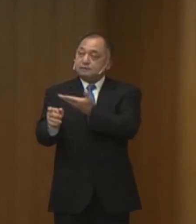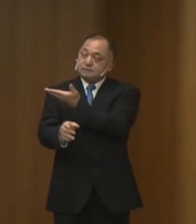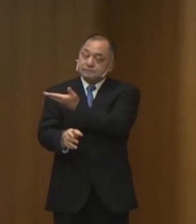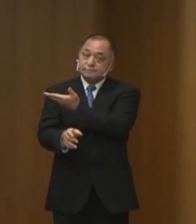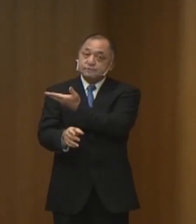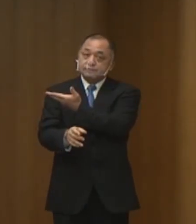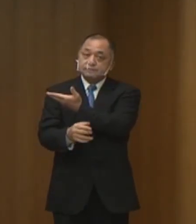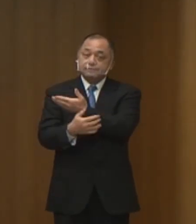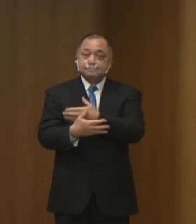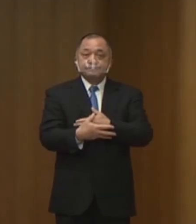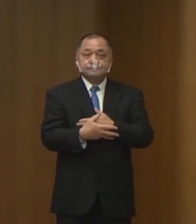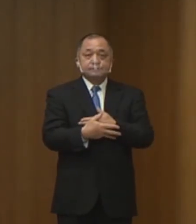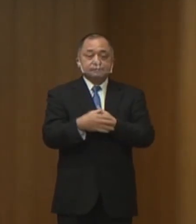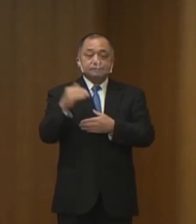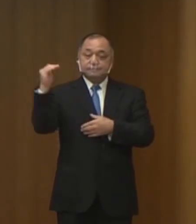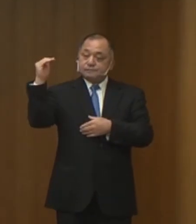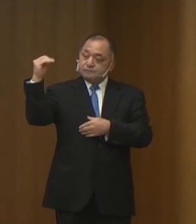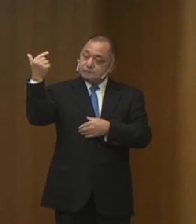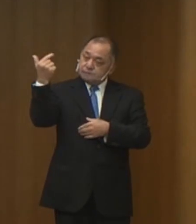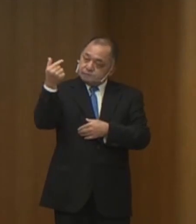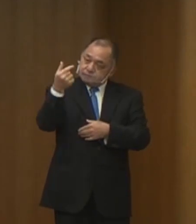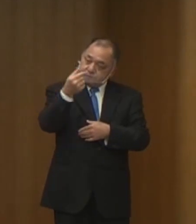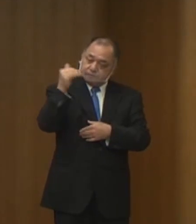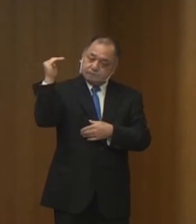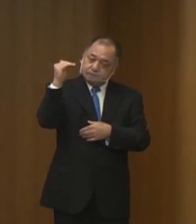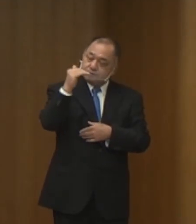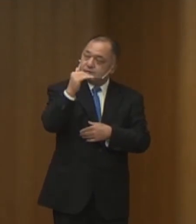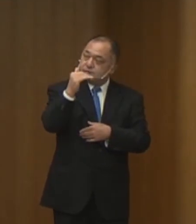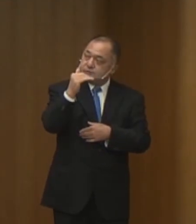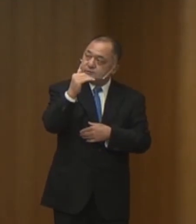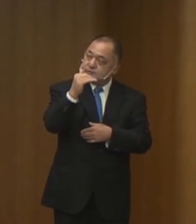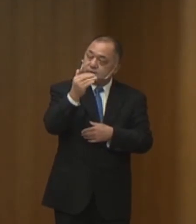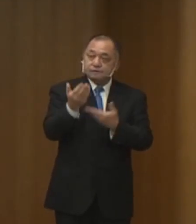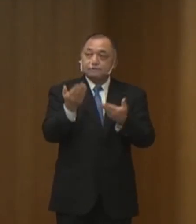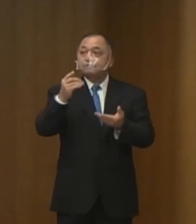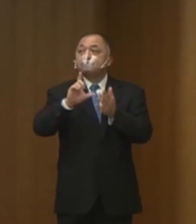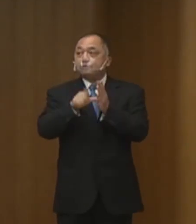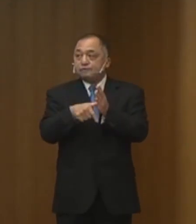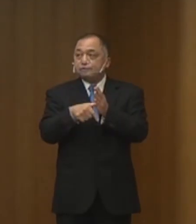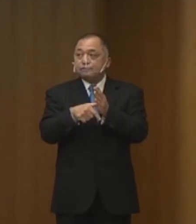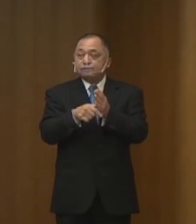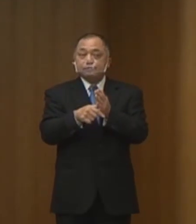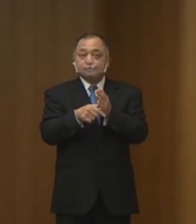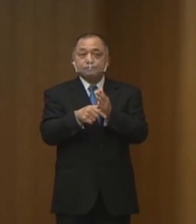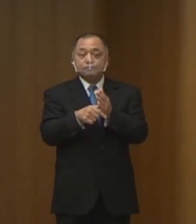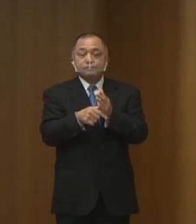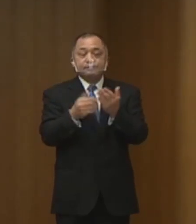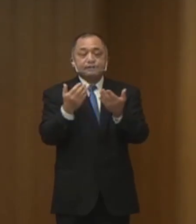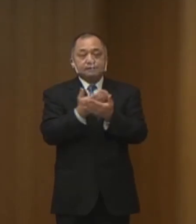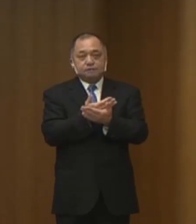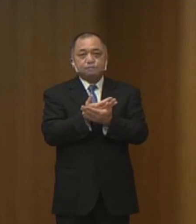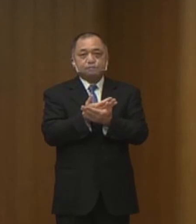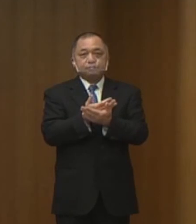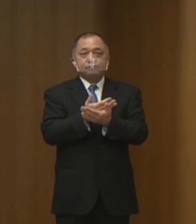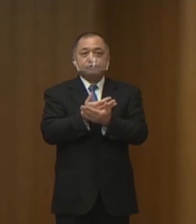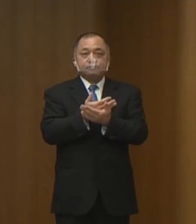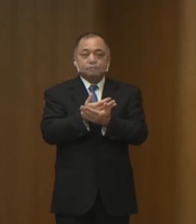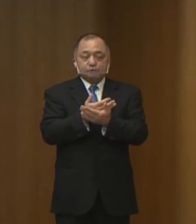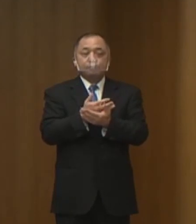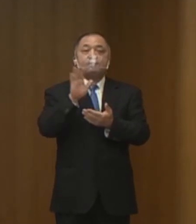ですね、減少に比較するとなっているところもあるということであります。